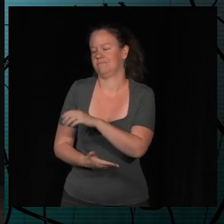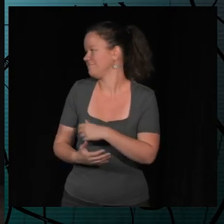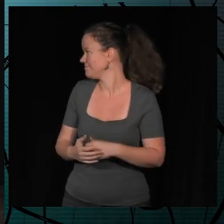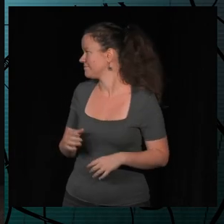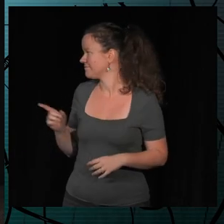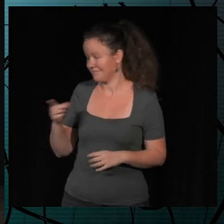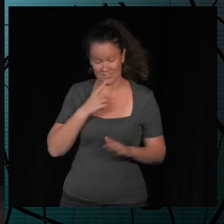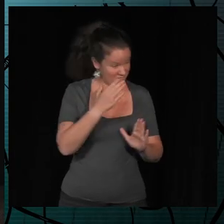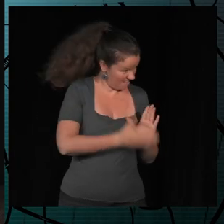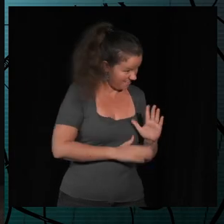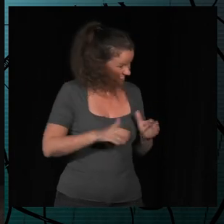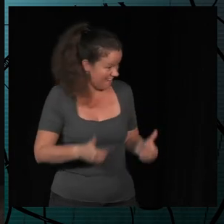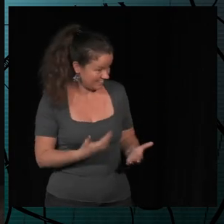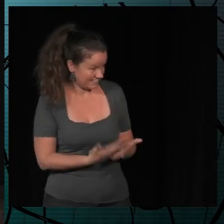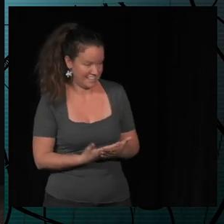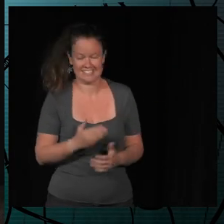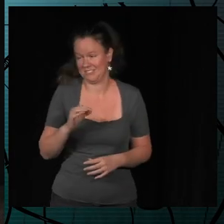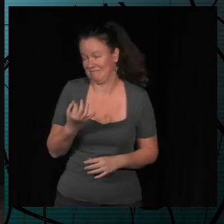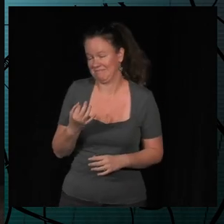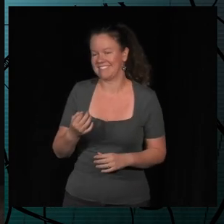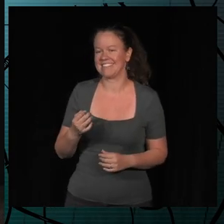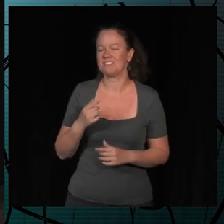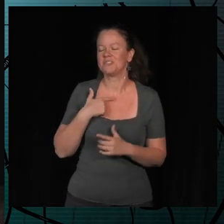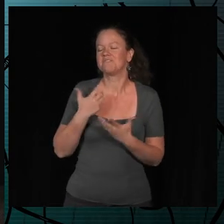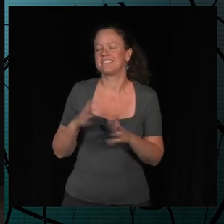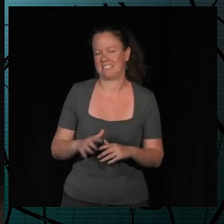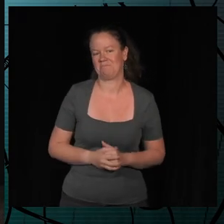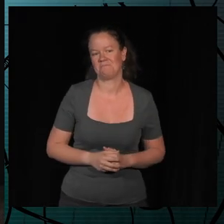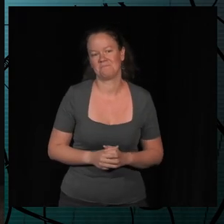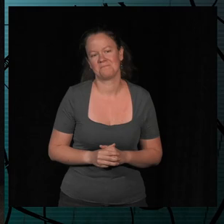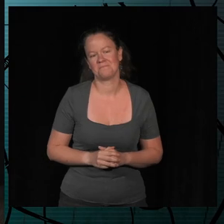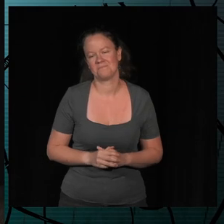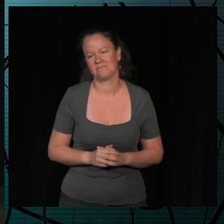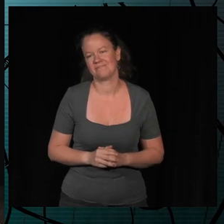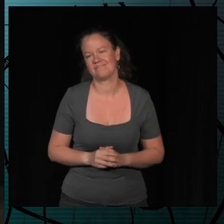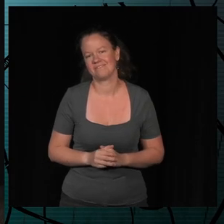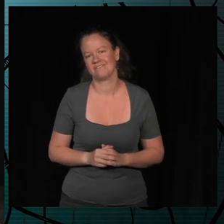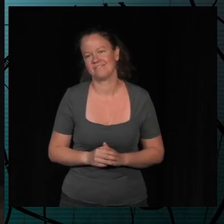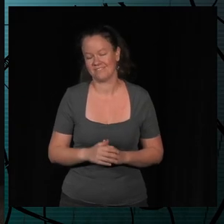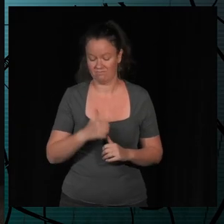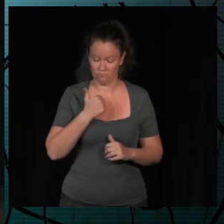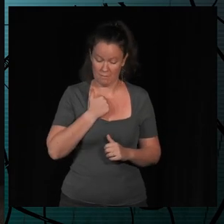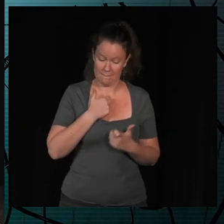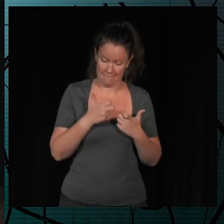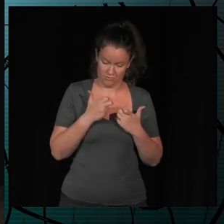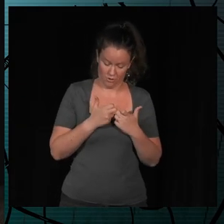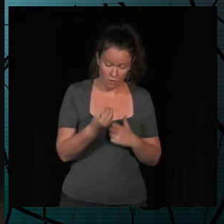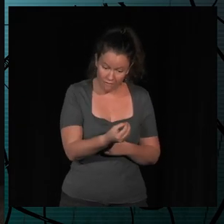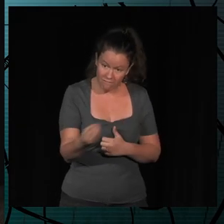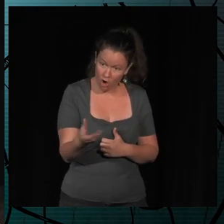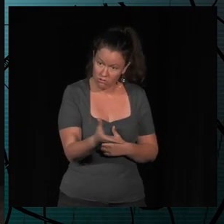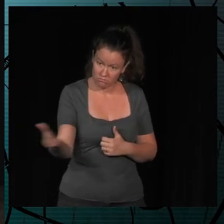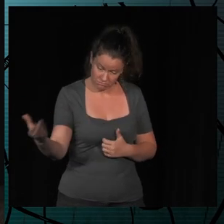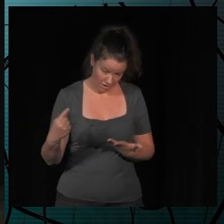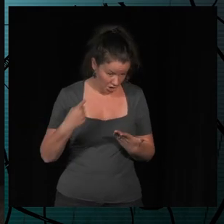autresrê oui mais alors j'aimerais juste parce que je termine là-dessus c'est que la raison pour laquelle moi j'ai utilisé des jeux vidéos pour soigner des enfants qui étaient en grave